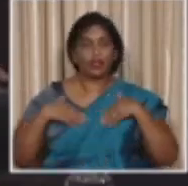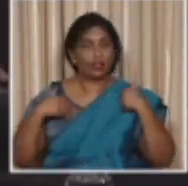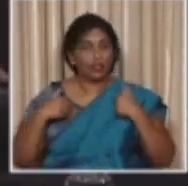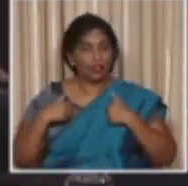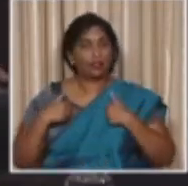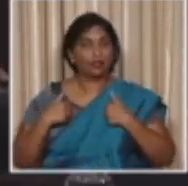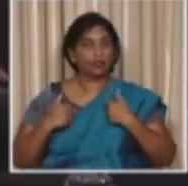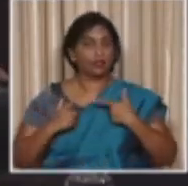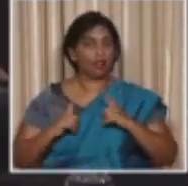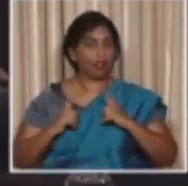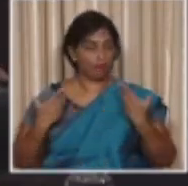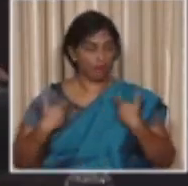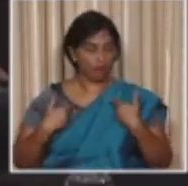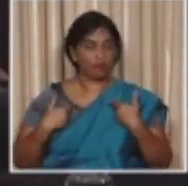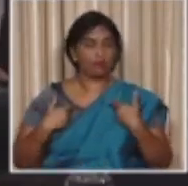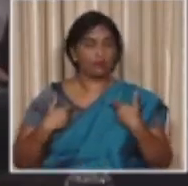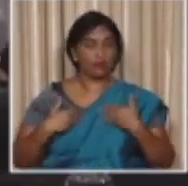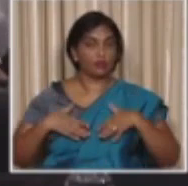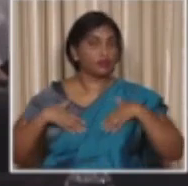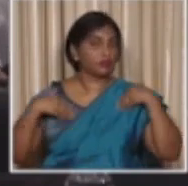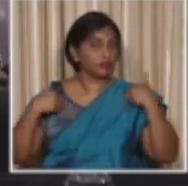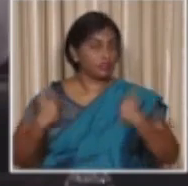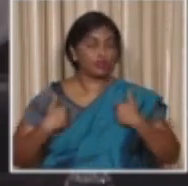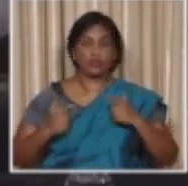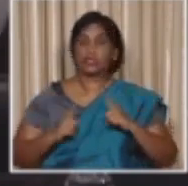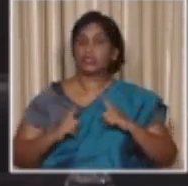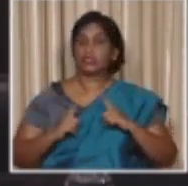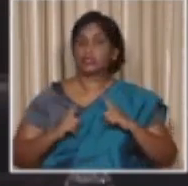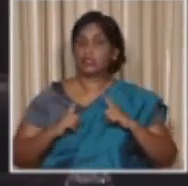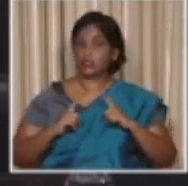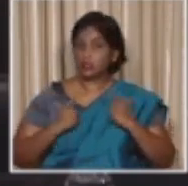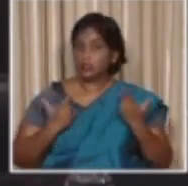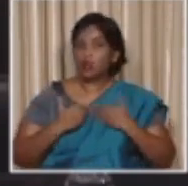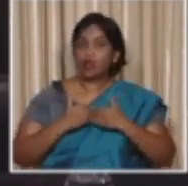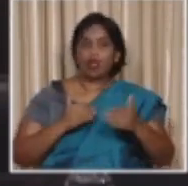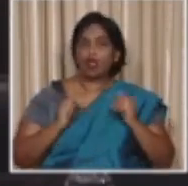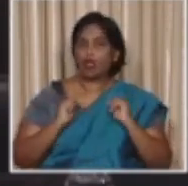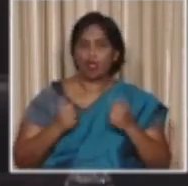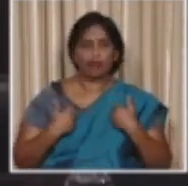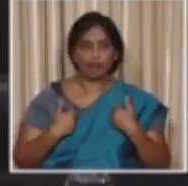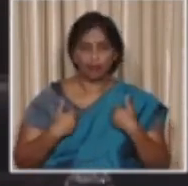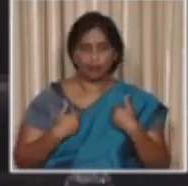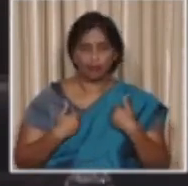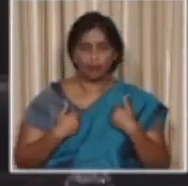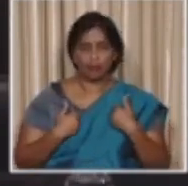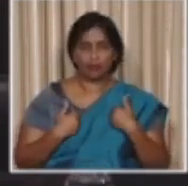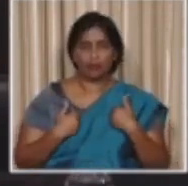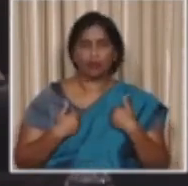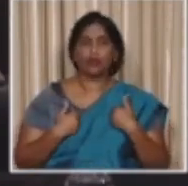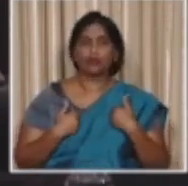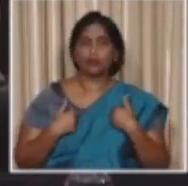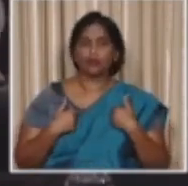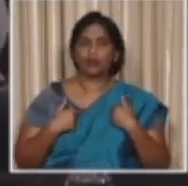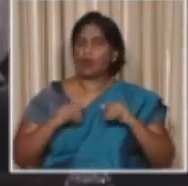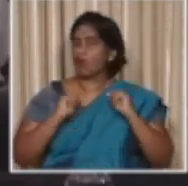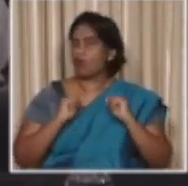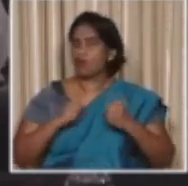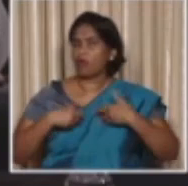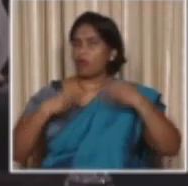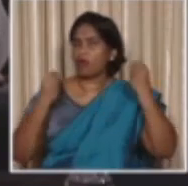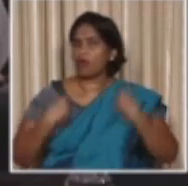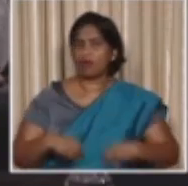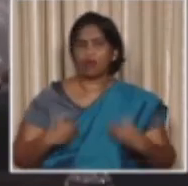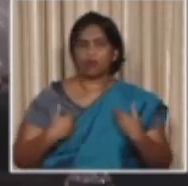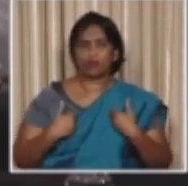හෙල්ති ලයිෆ් ස්ටයිල් එක සෞඛ්‍ය ජීවිතේ රටාව කොයි වගේද හෙල්දි ලයිෆ් ස්ටයිල් එක කොයි තරම් කඩමැටලද